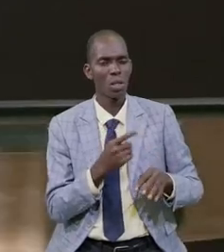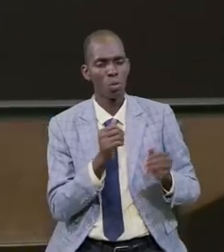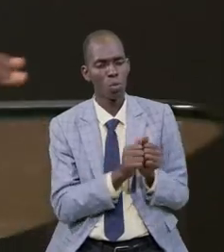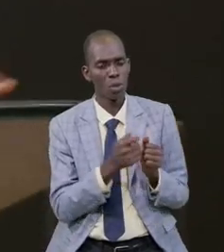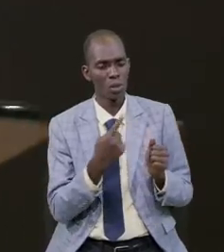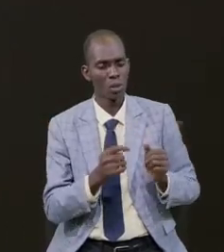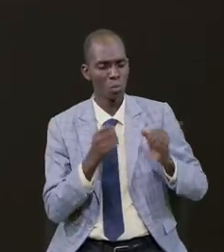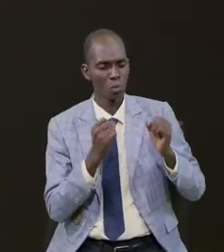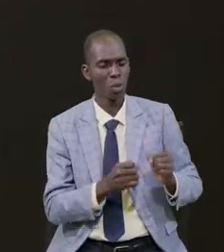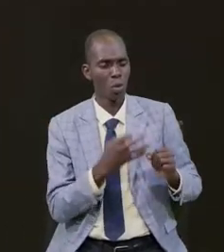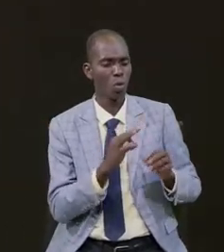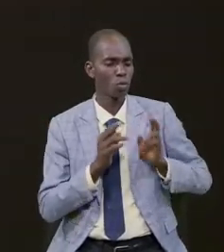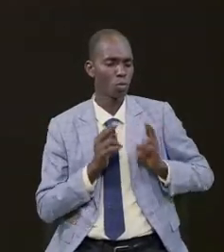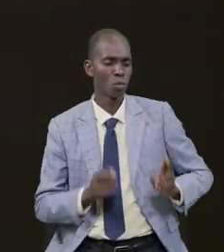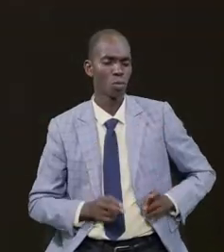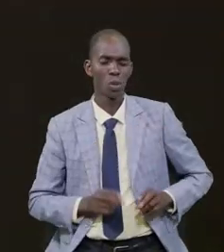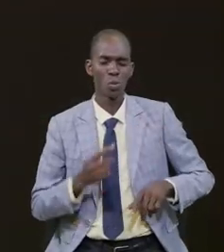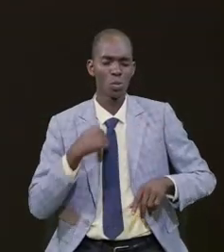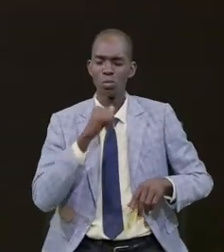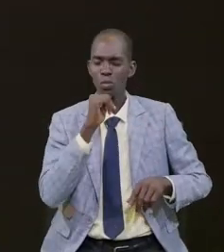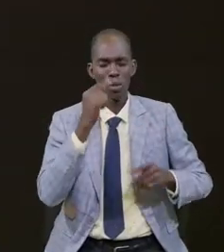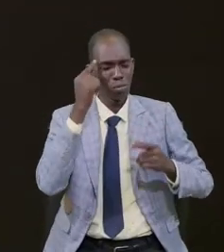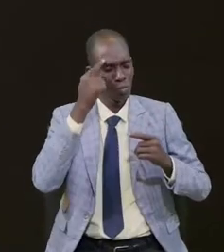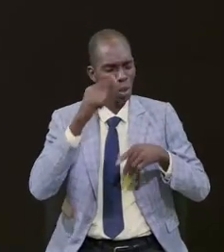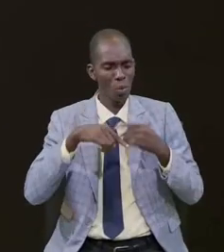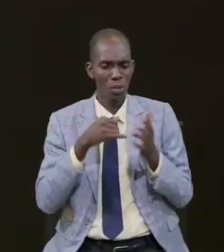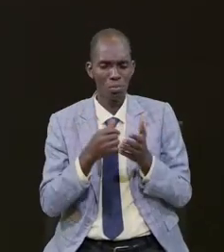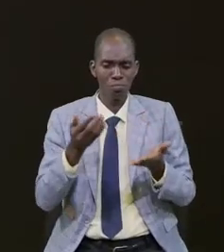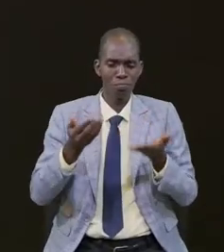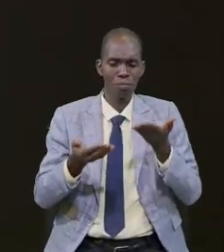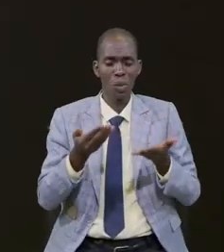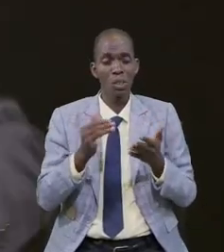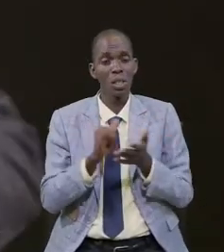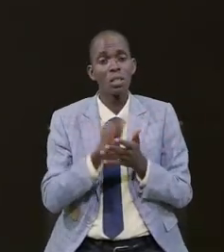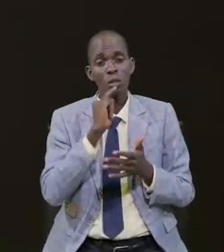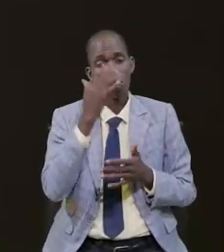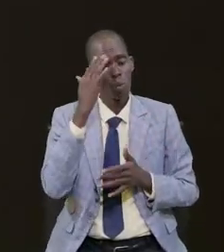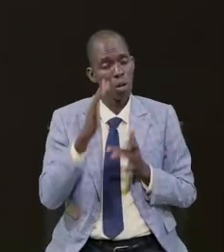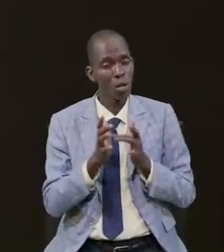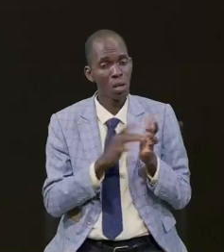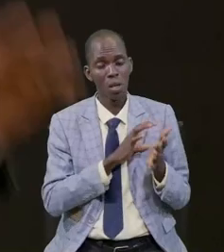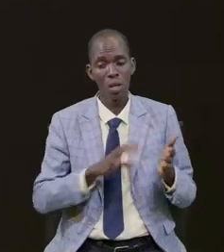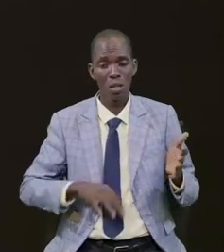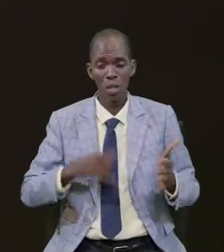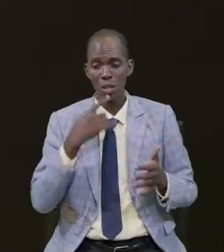avec l'homme qui ne peut rien faire. Jésus a dit, ne craignez pas.